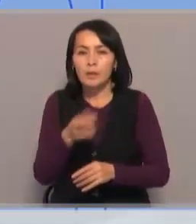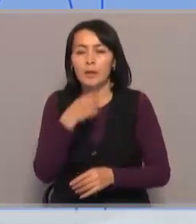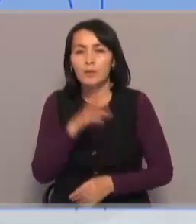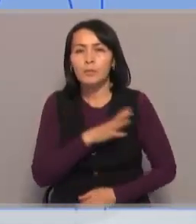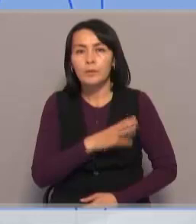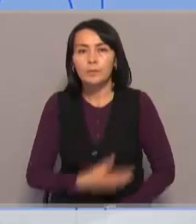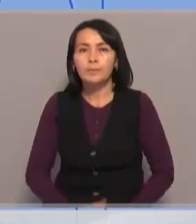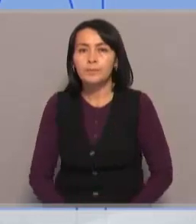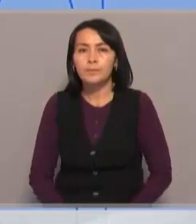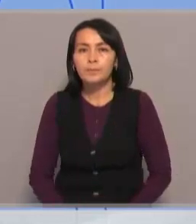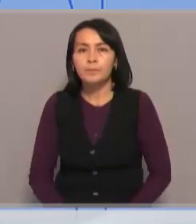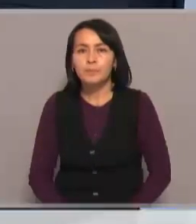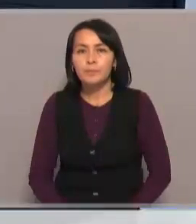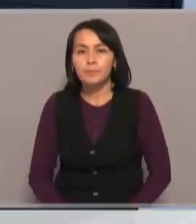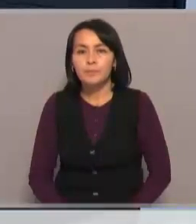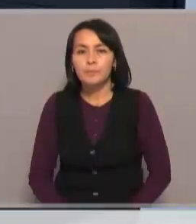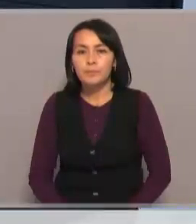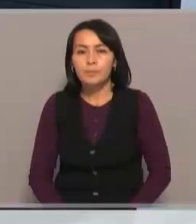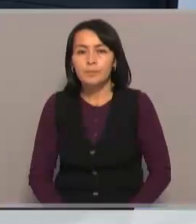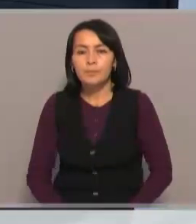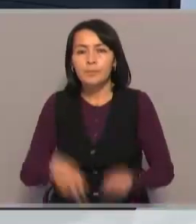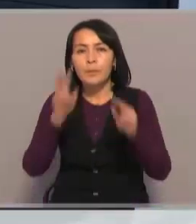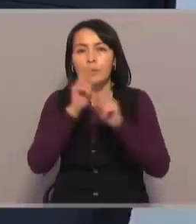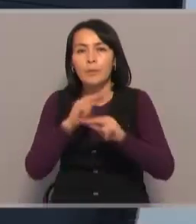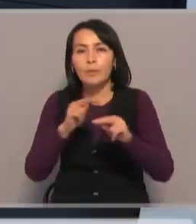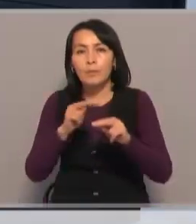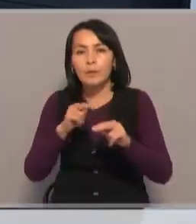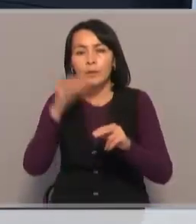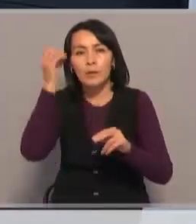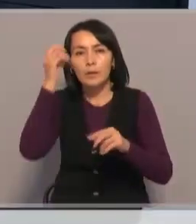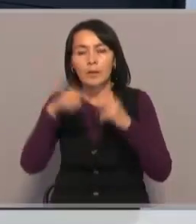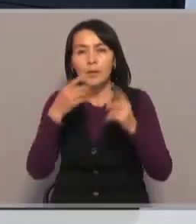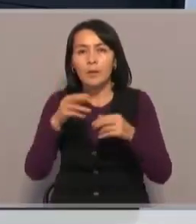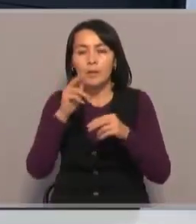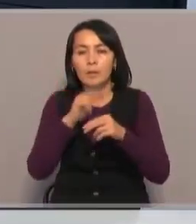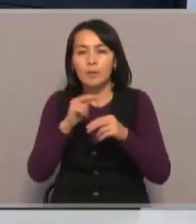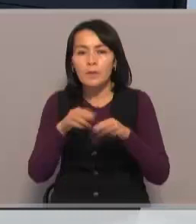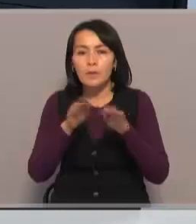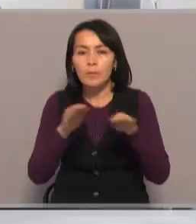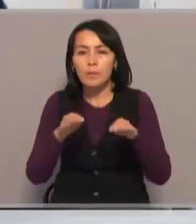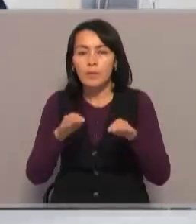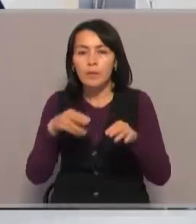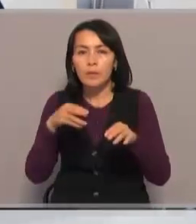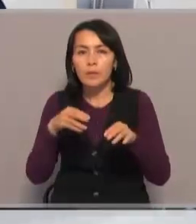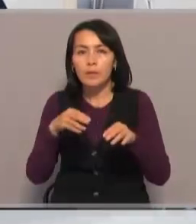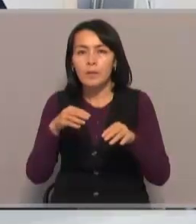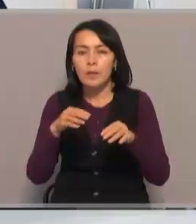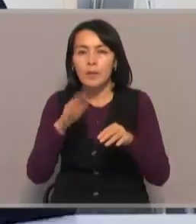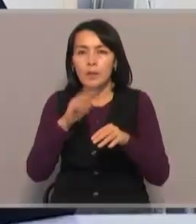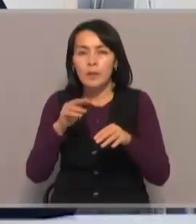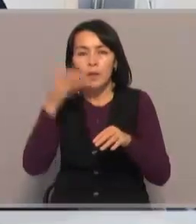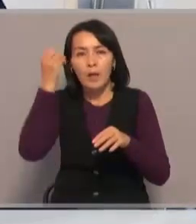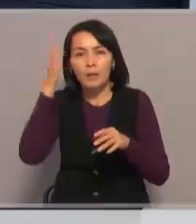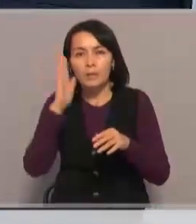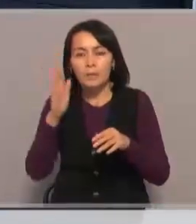тілге тиек етті. Мұғалімдердің біліктілігін жоғарылатсақ, балалардың осы деңгейі өссе, сол ең үлкен мақсат.